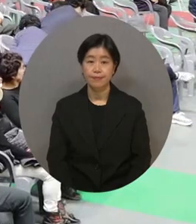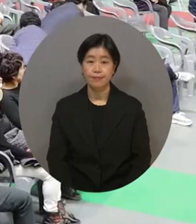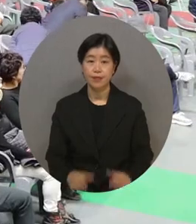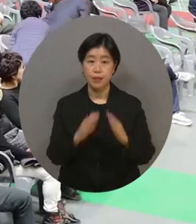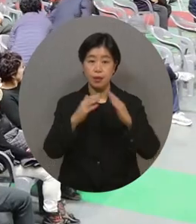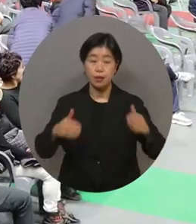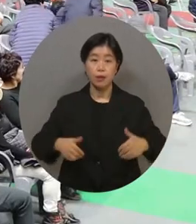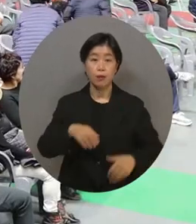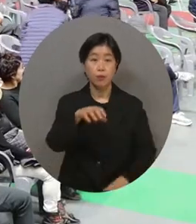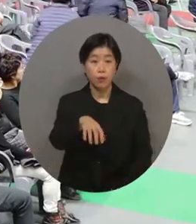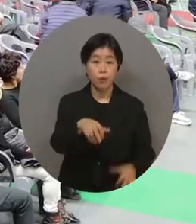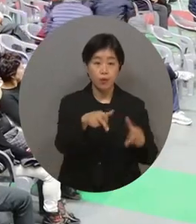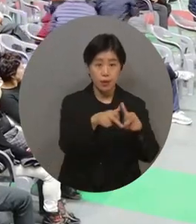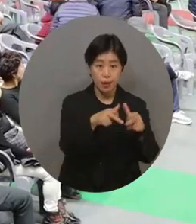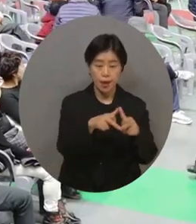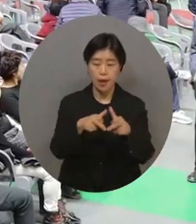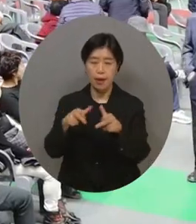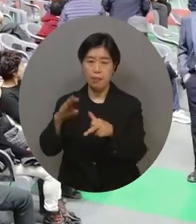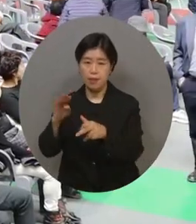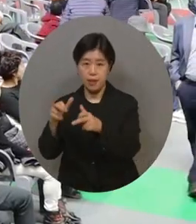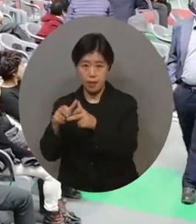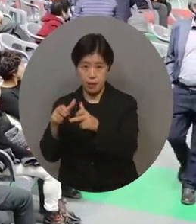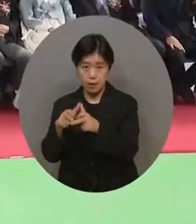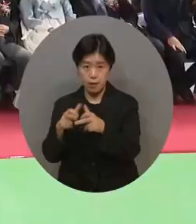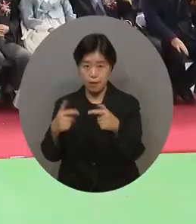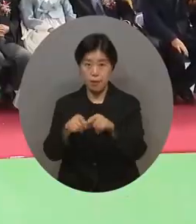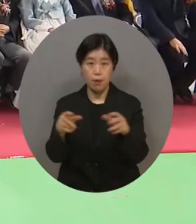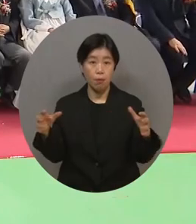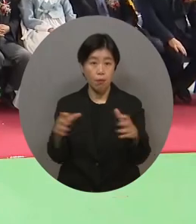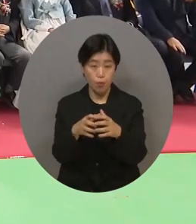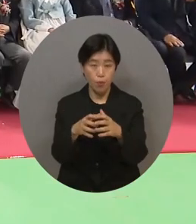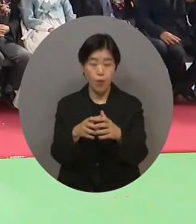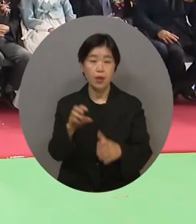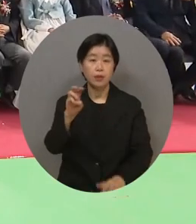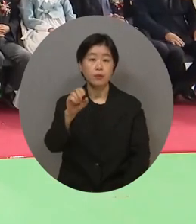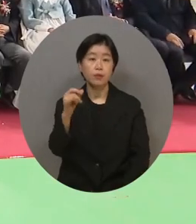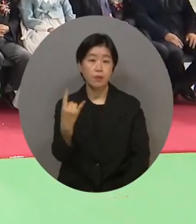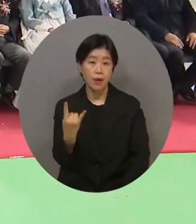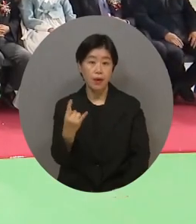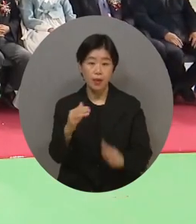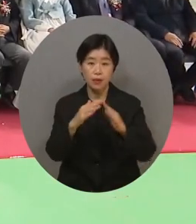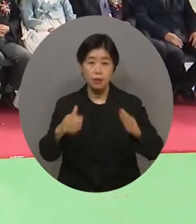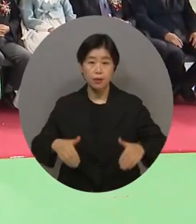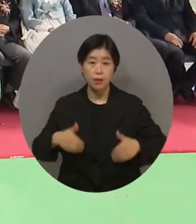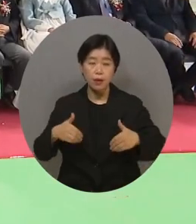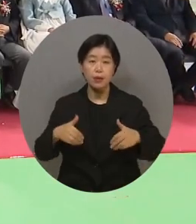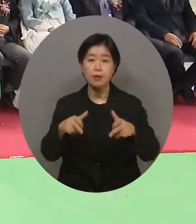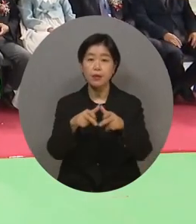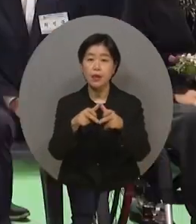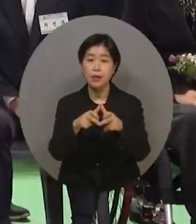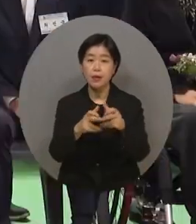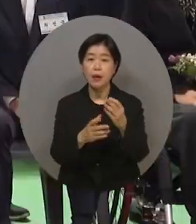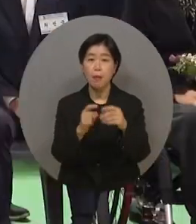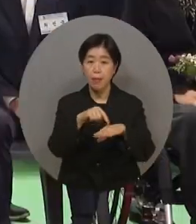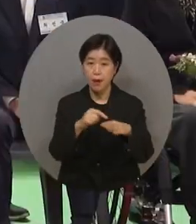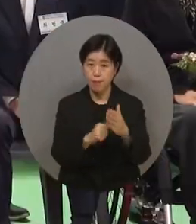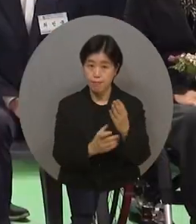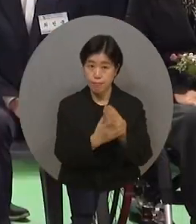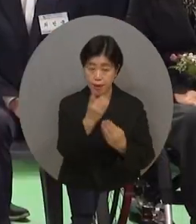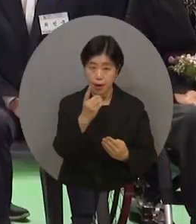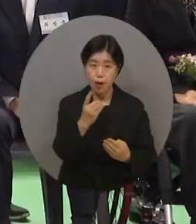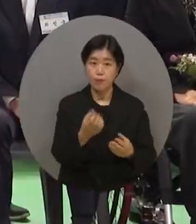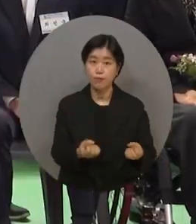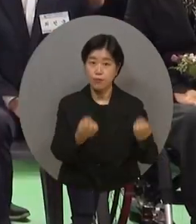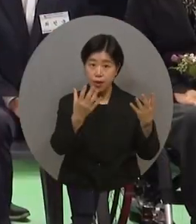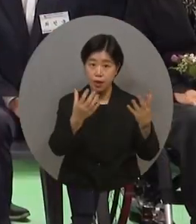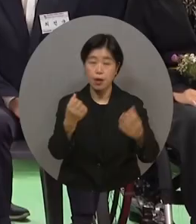전남 지역 장애인과 비장애인의 어울림 축제인 제30회 전남 장애인 한마음 대축제와 제22회